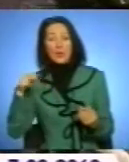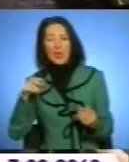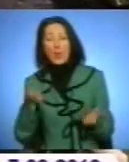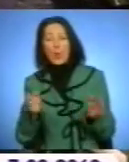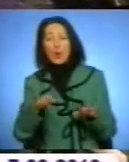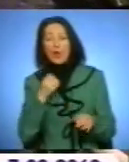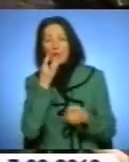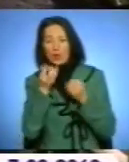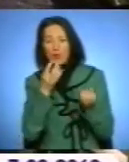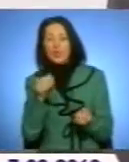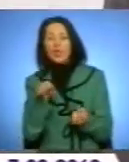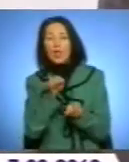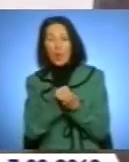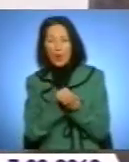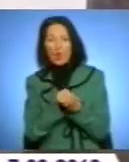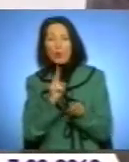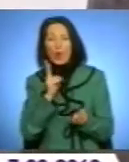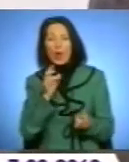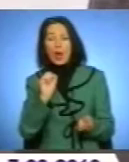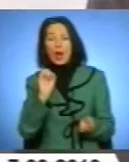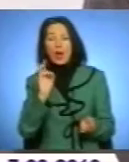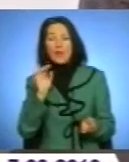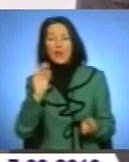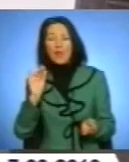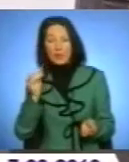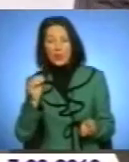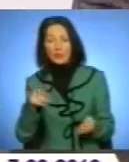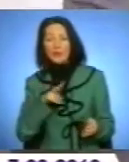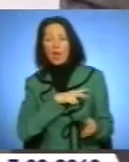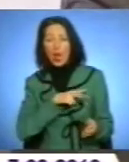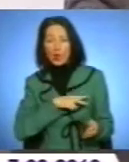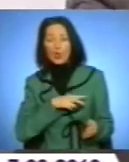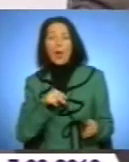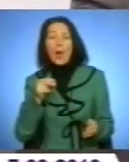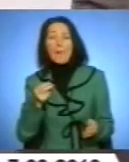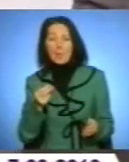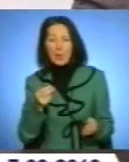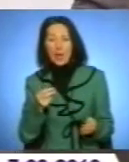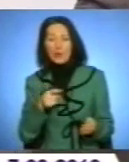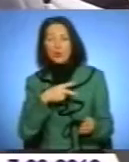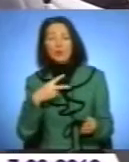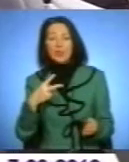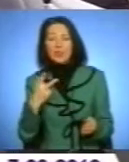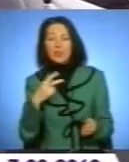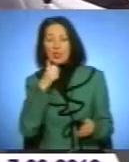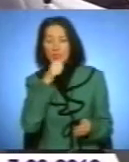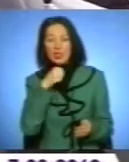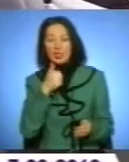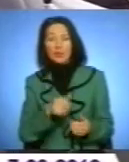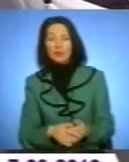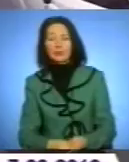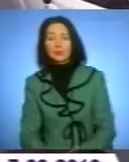на Чернечій горі в Каневі та нагородив лауреатів Національної премії України імені Тараса Шевченка за 2013 рік.